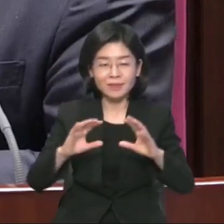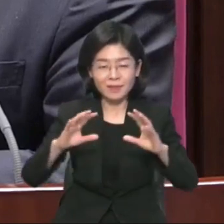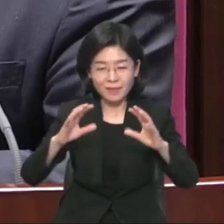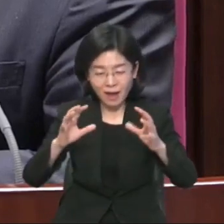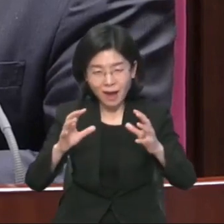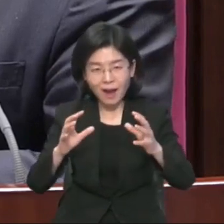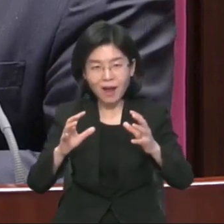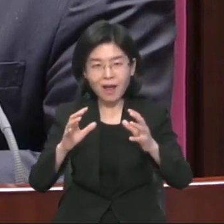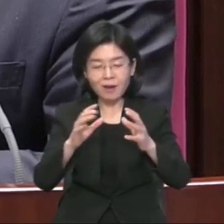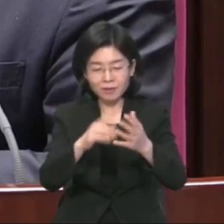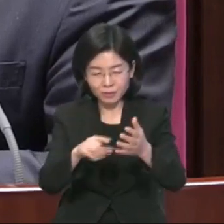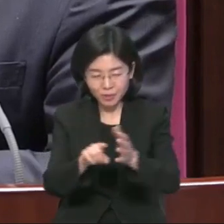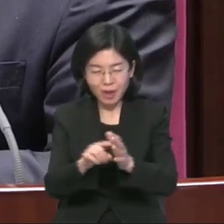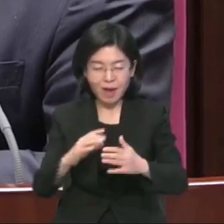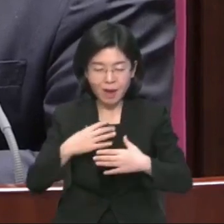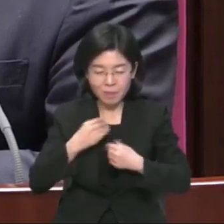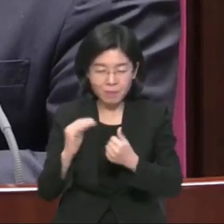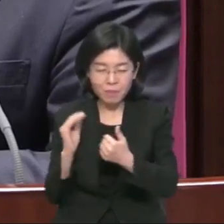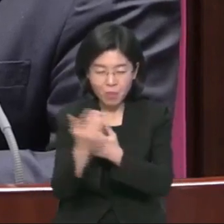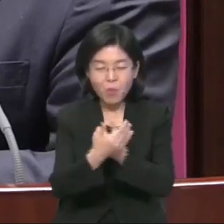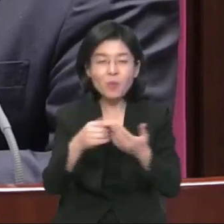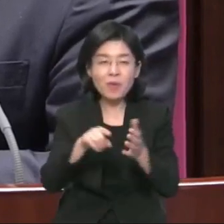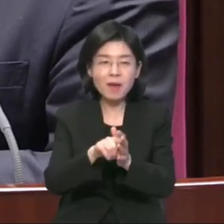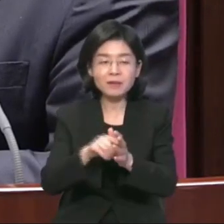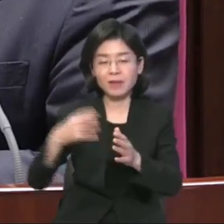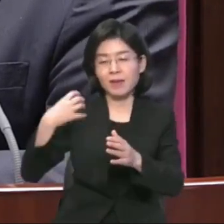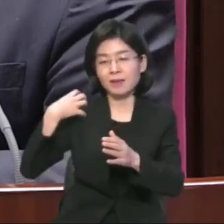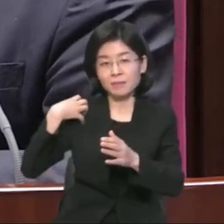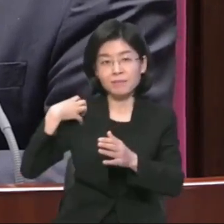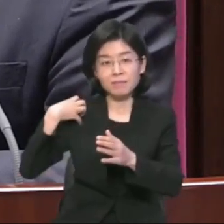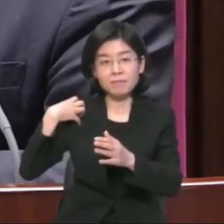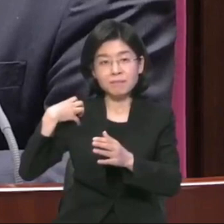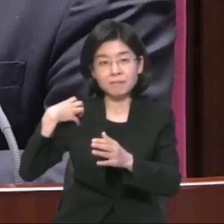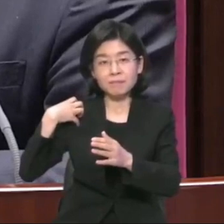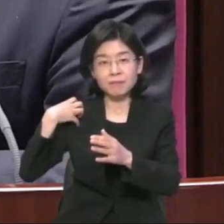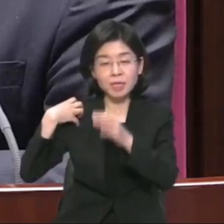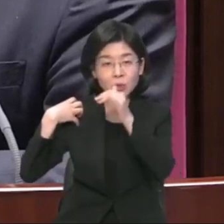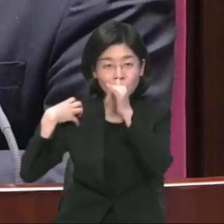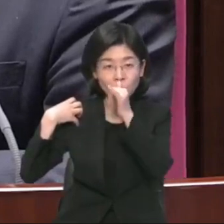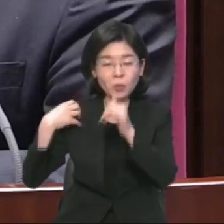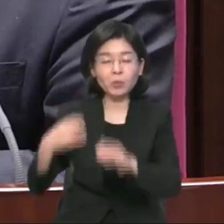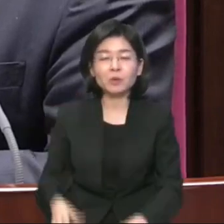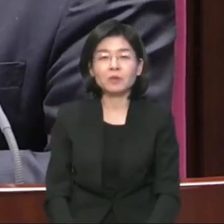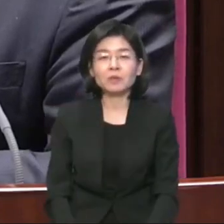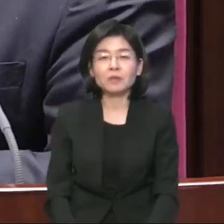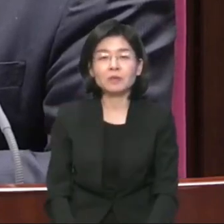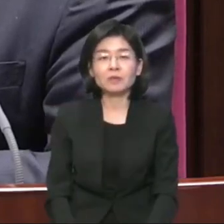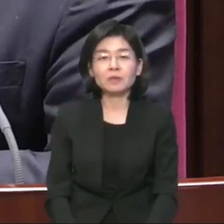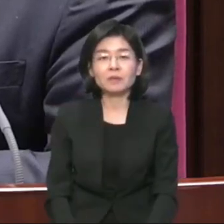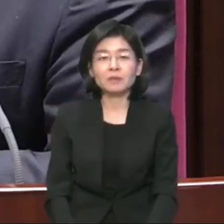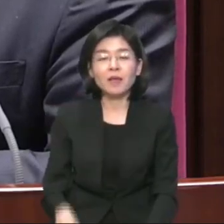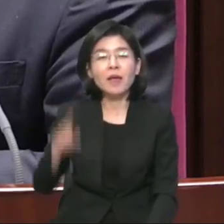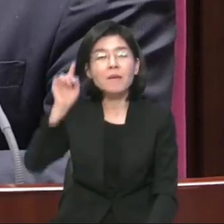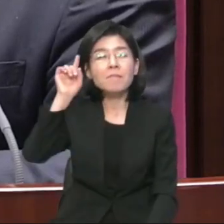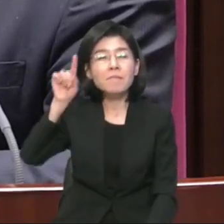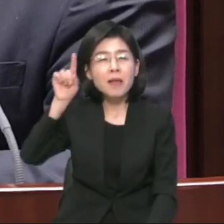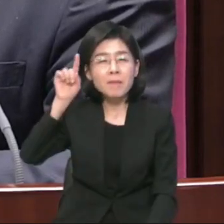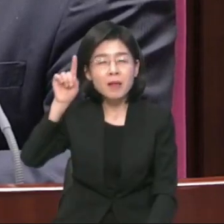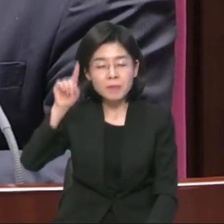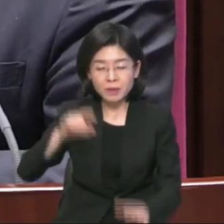책임지고 감당할 수 있도록 그렇게 길이 열려 있습니다. 그래서 제가 본부장을 하고 있어서 현재 매일